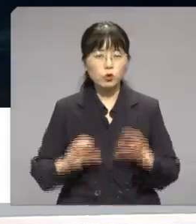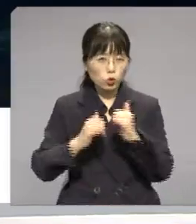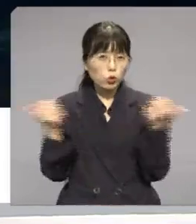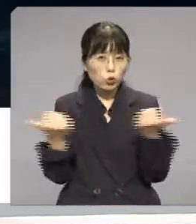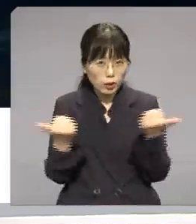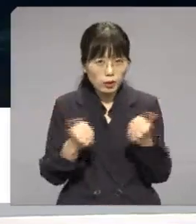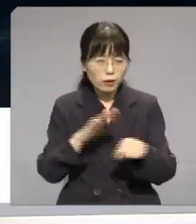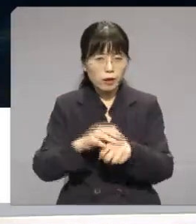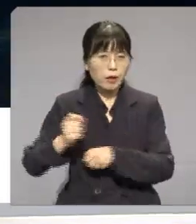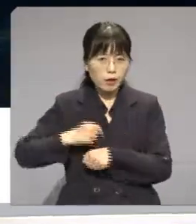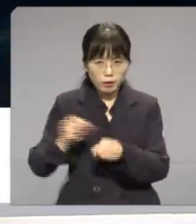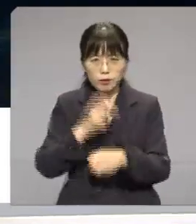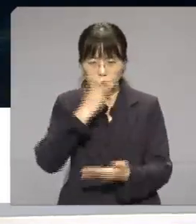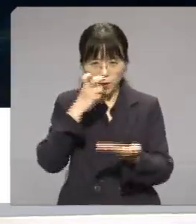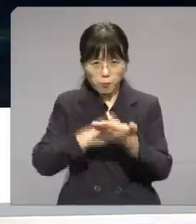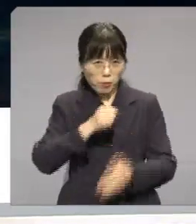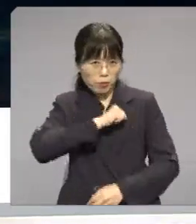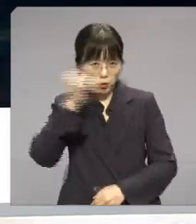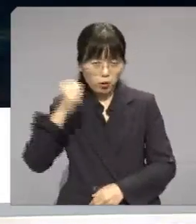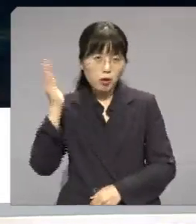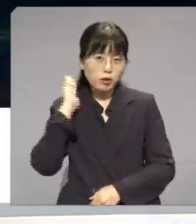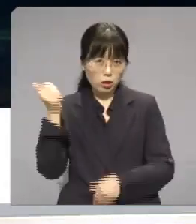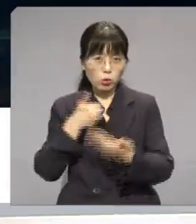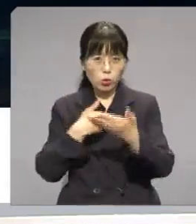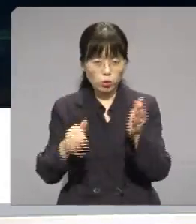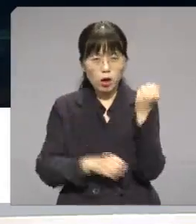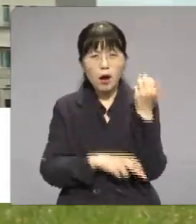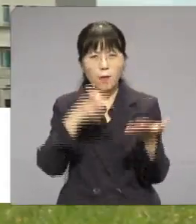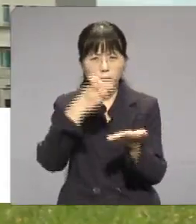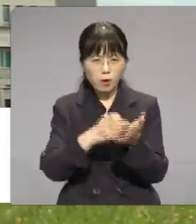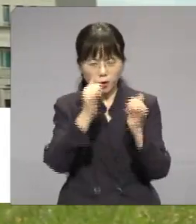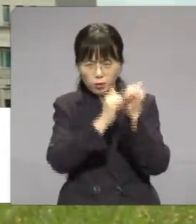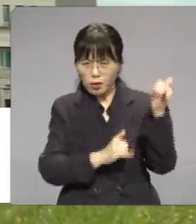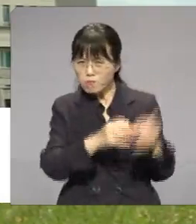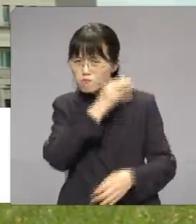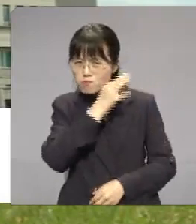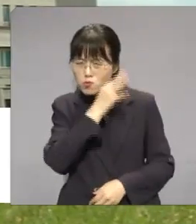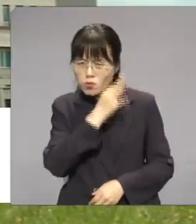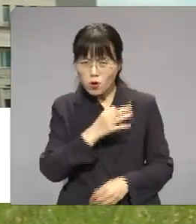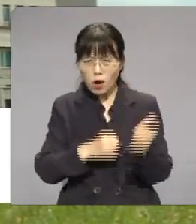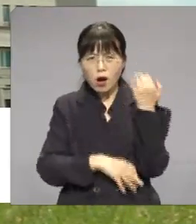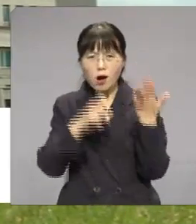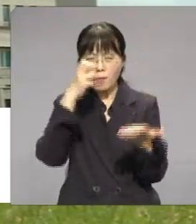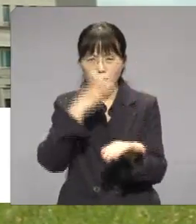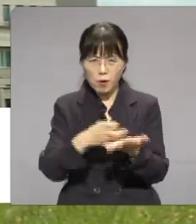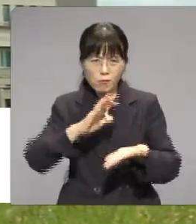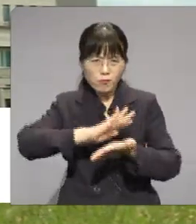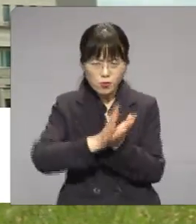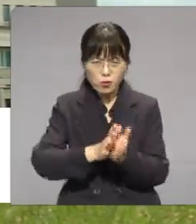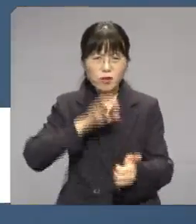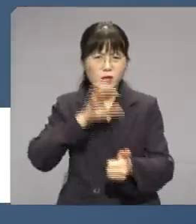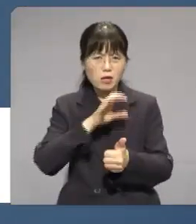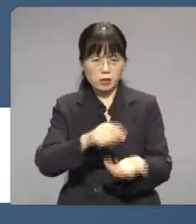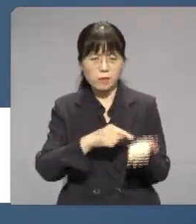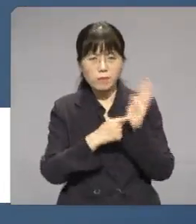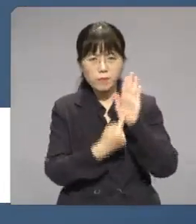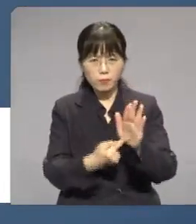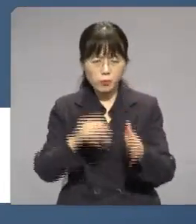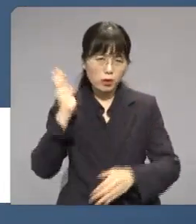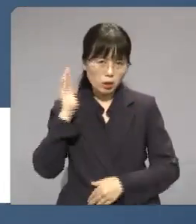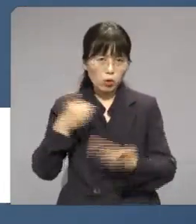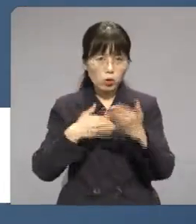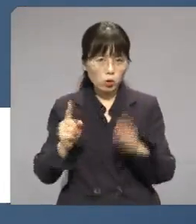국회에서 최상병 특검법이 통과하며 대통령실은 헌정사에 부끄러운 헌법 유인을 개탄한다 밝혔습니다